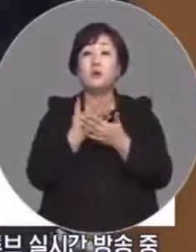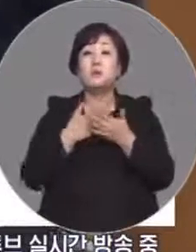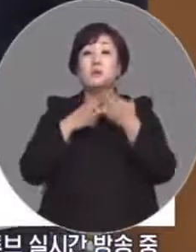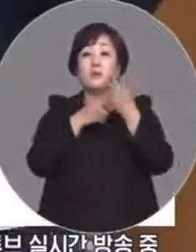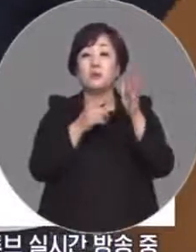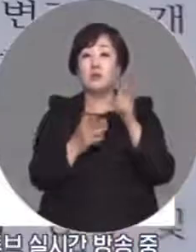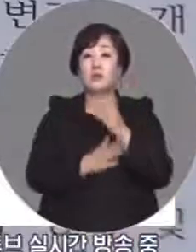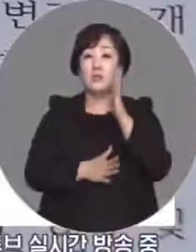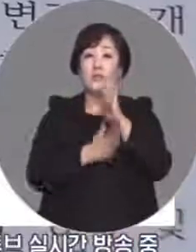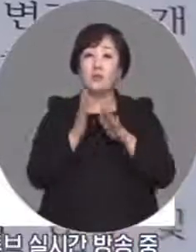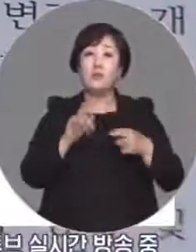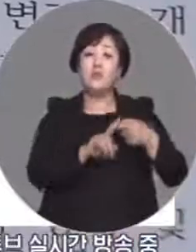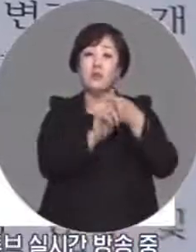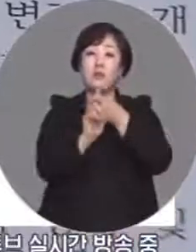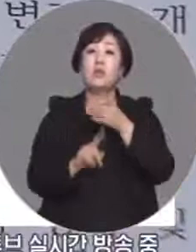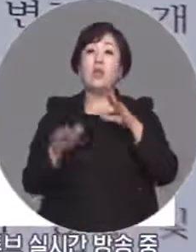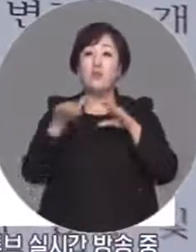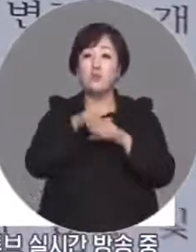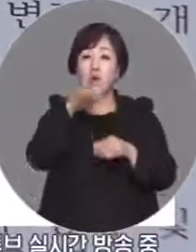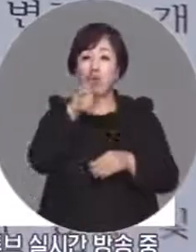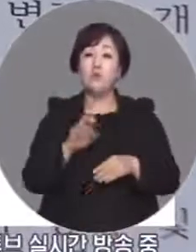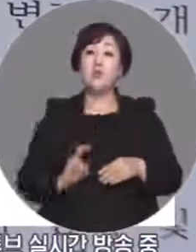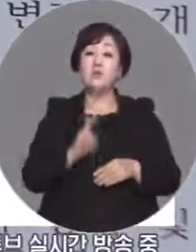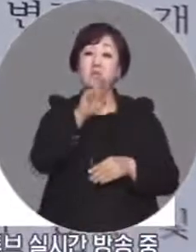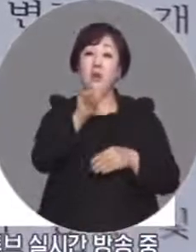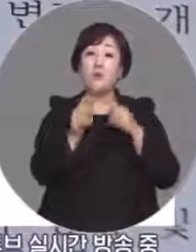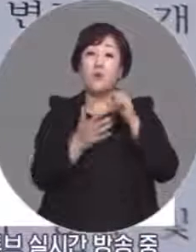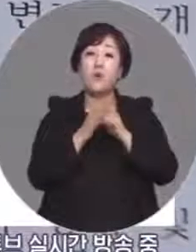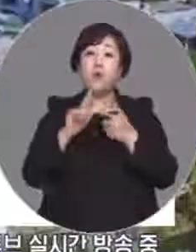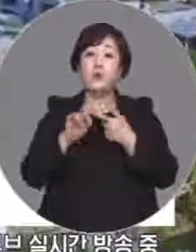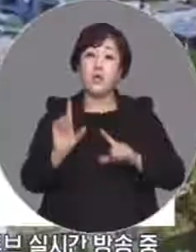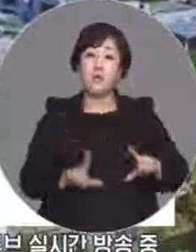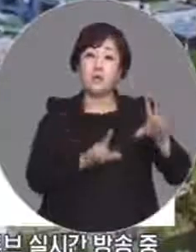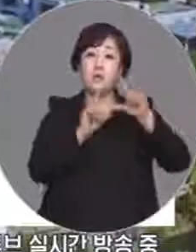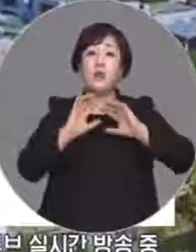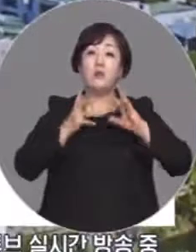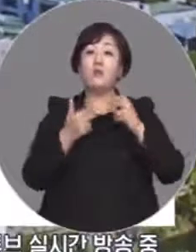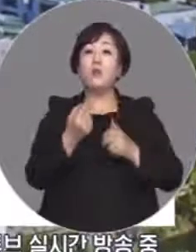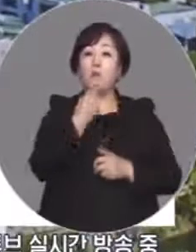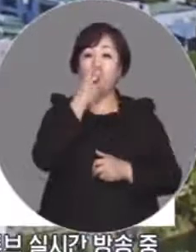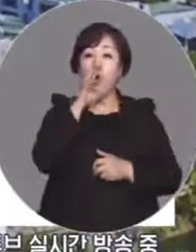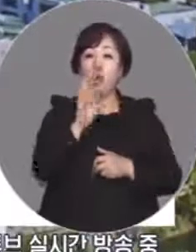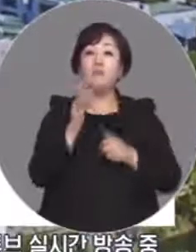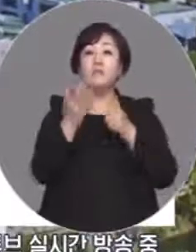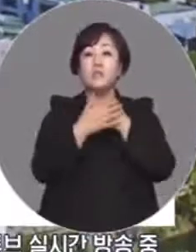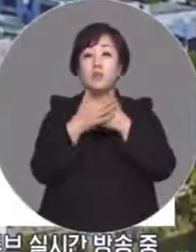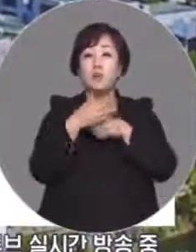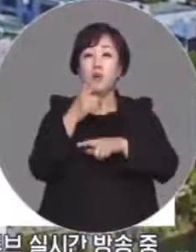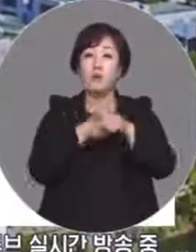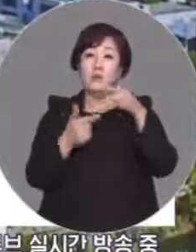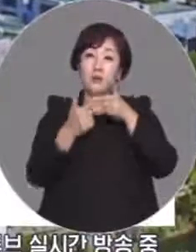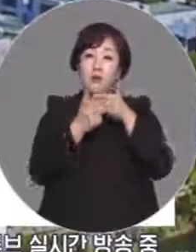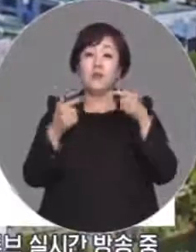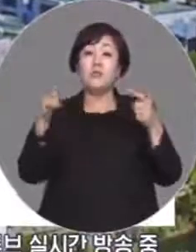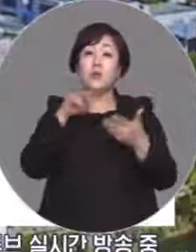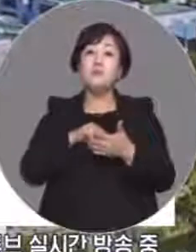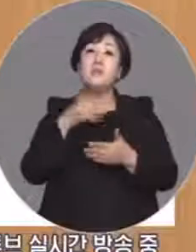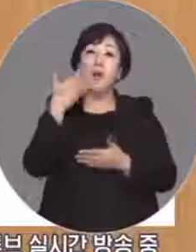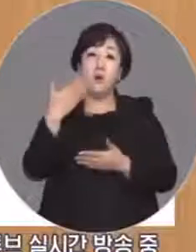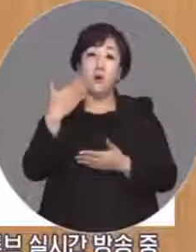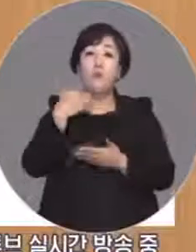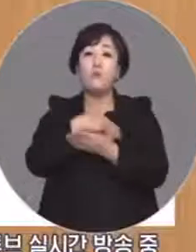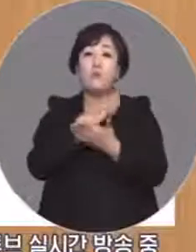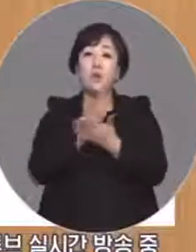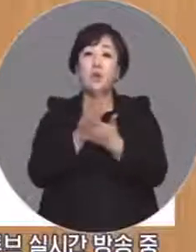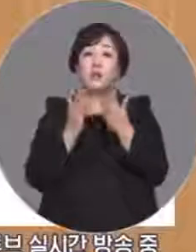지민 현대는 장생포 분화 참고 운영 계획과 저소득층 국민건강보험료 지원 확대 입장 등 9개의 문학의